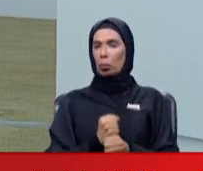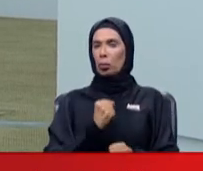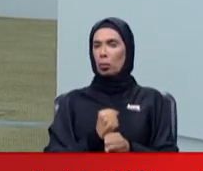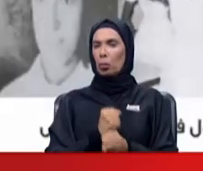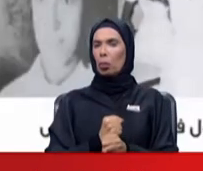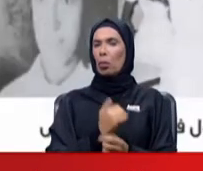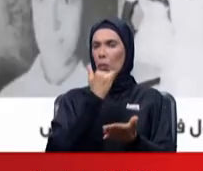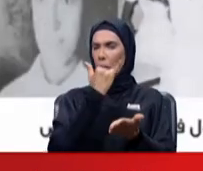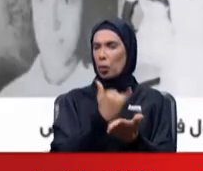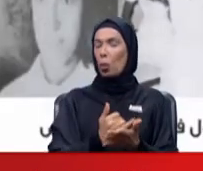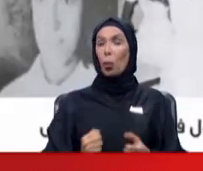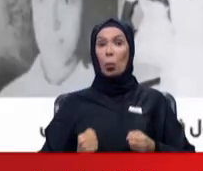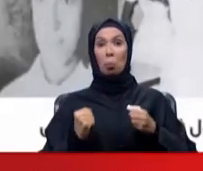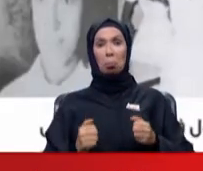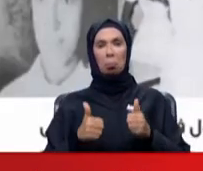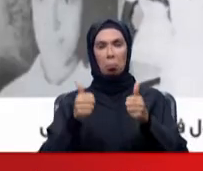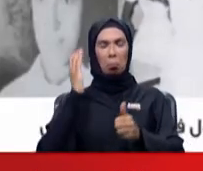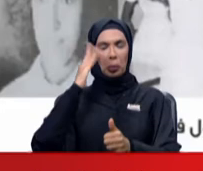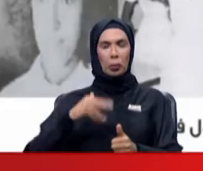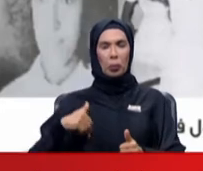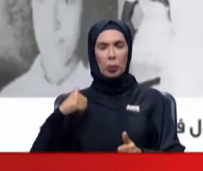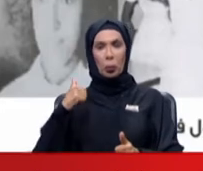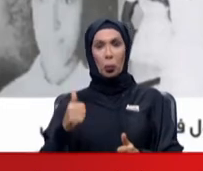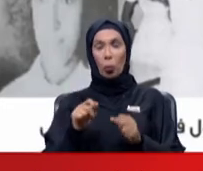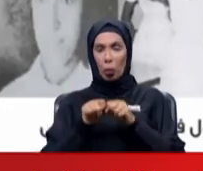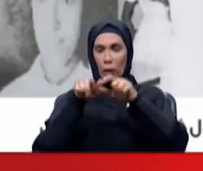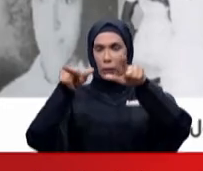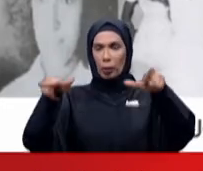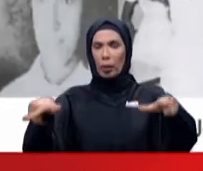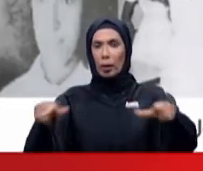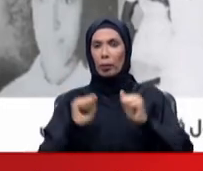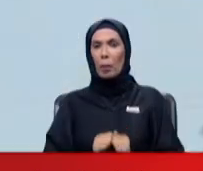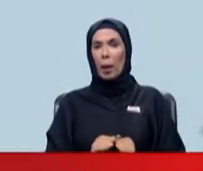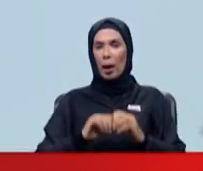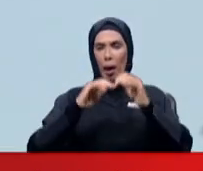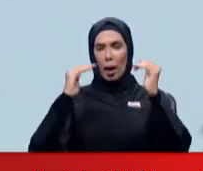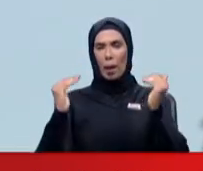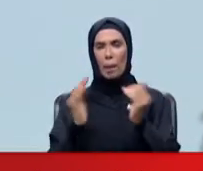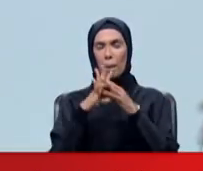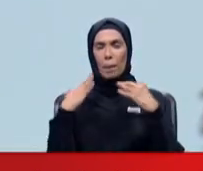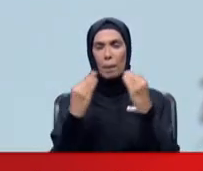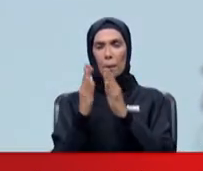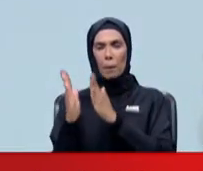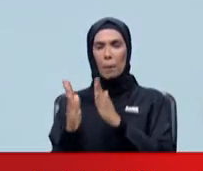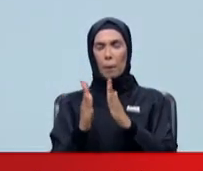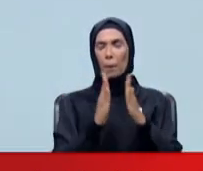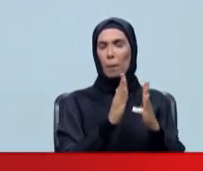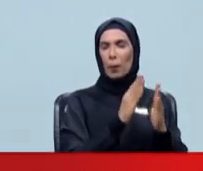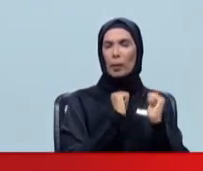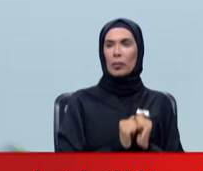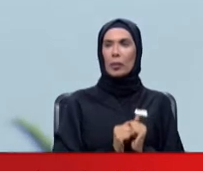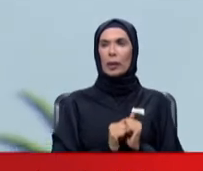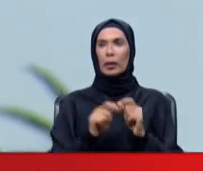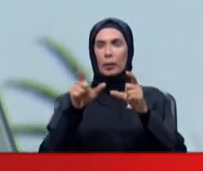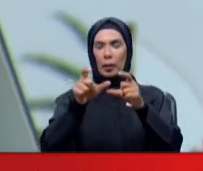والفاعل للمرأة البحرينية الذي تمت بلورته في سياق حركة المجتمع وتنظيمه لنفسه. وخلال